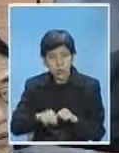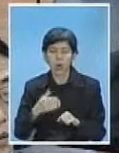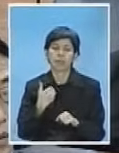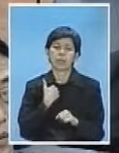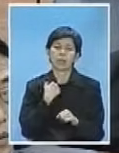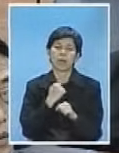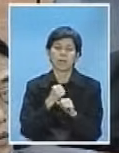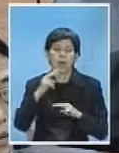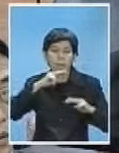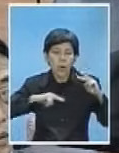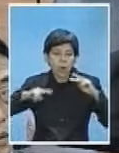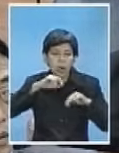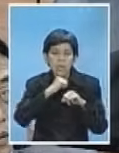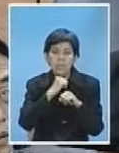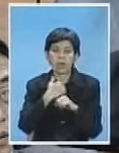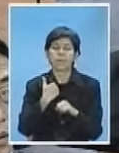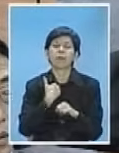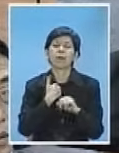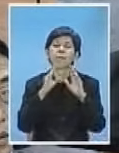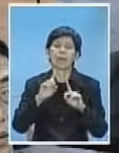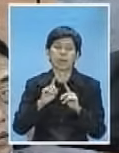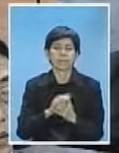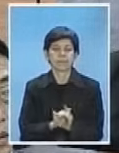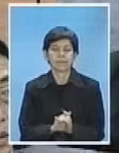แบบการปกครองท้องถิ่นในลักษณะใด